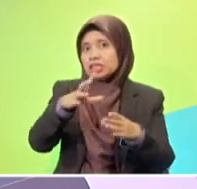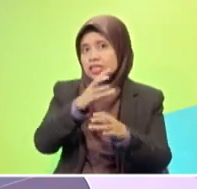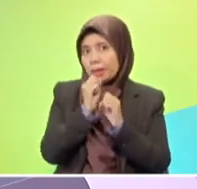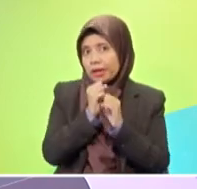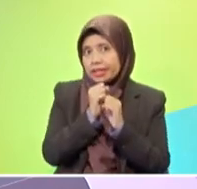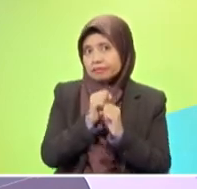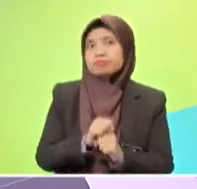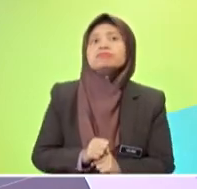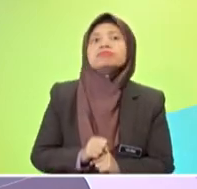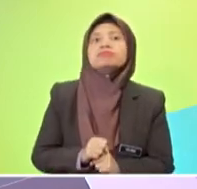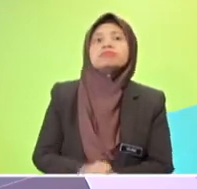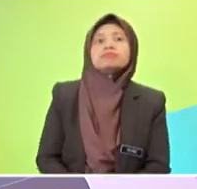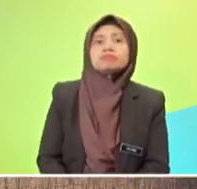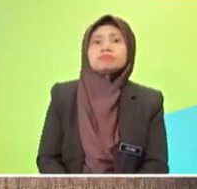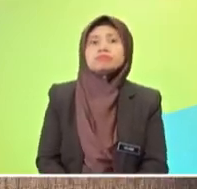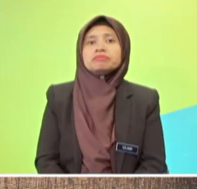coba